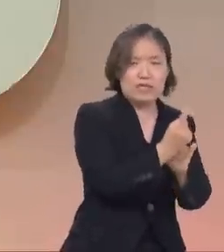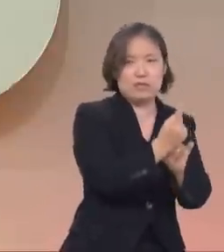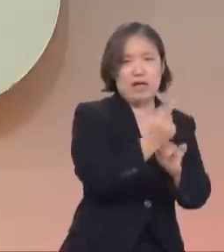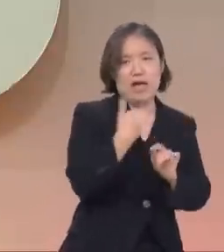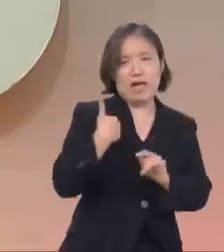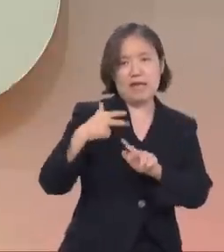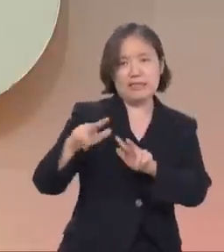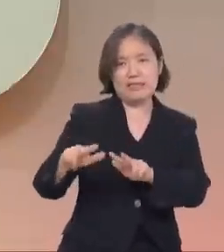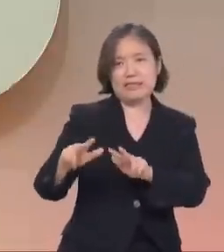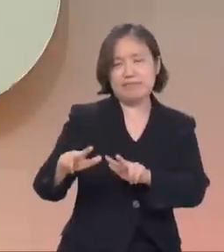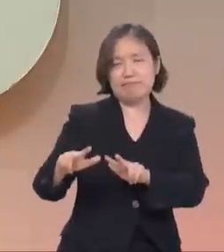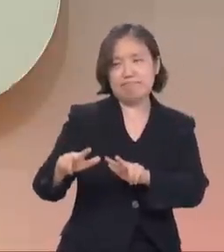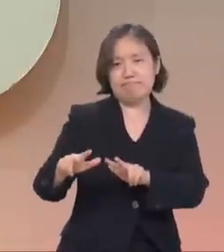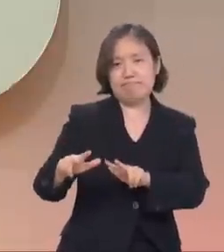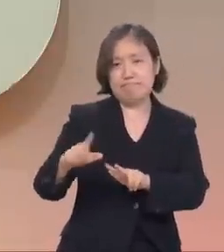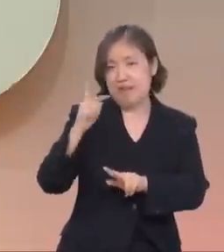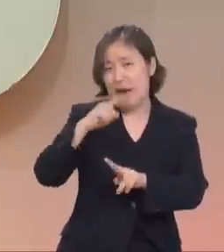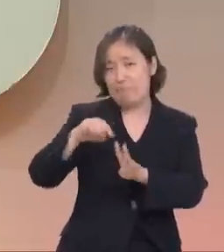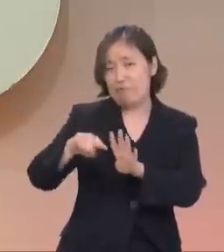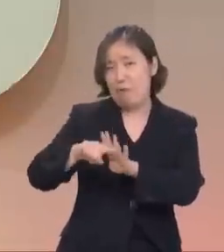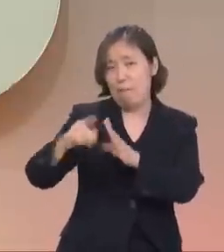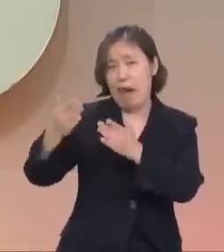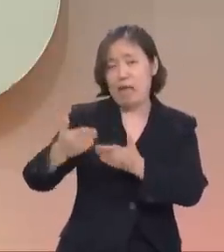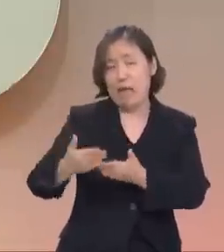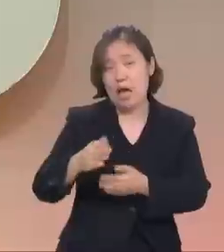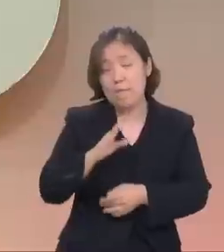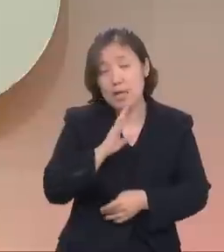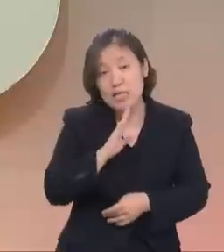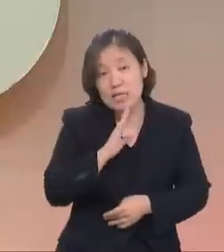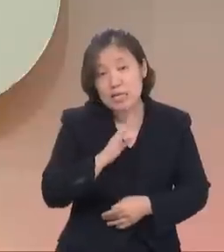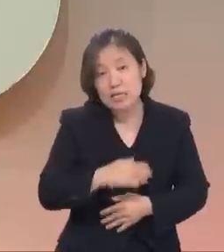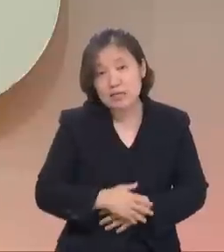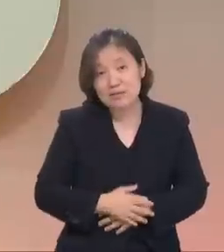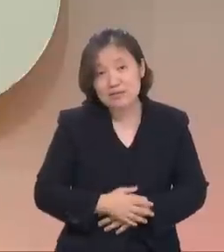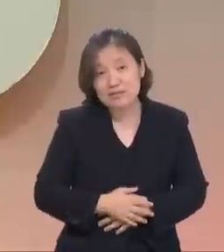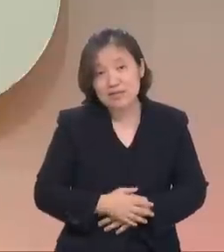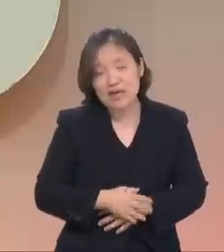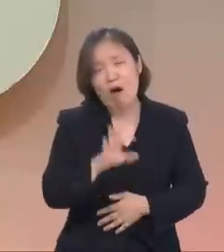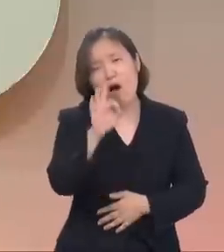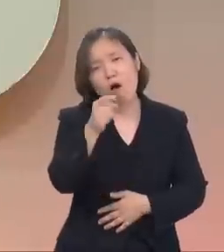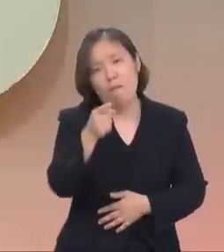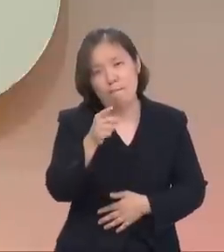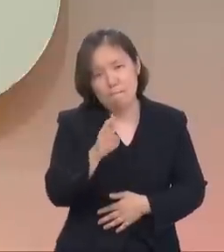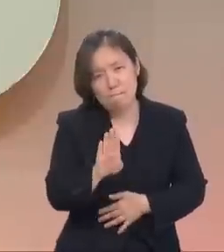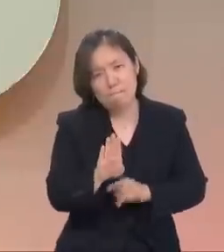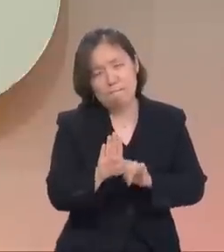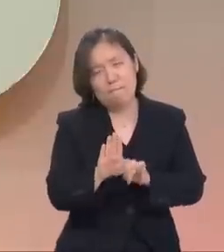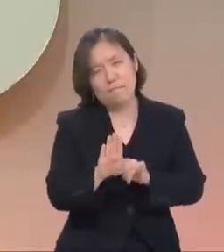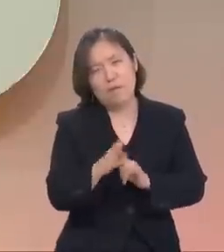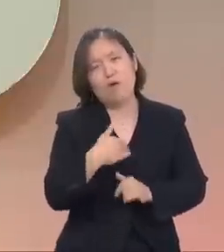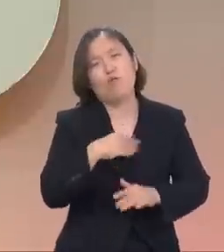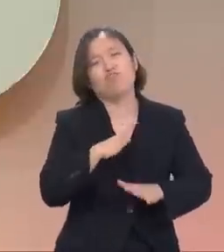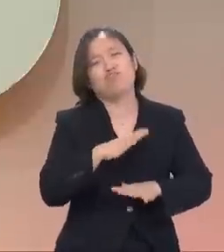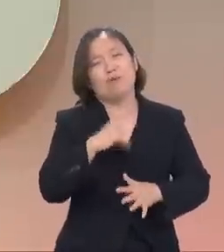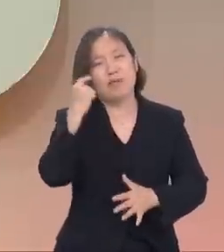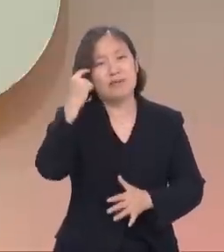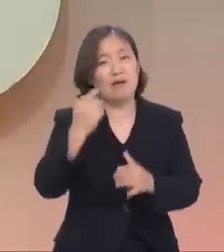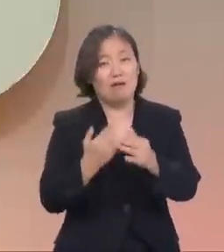수밖에 없구나 정말 무섭습니다 저도 이런 얘기 하면서 너무 무서워요이 업이라는게